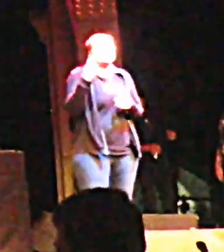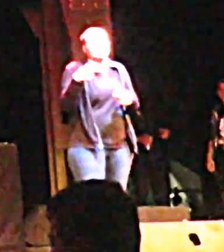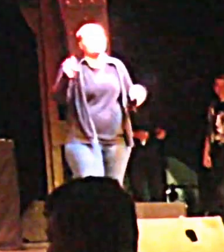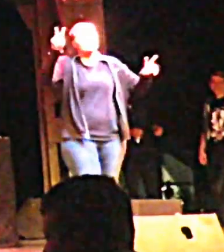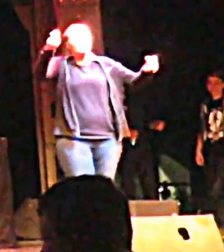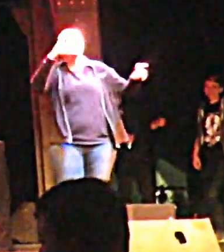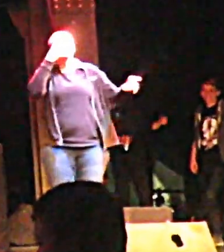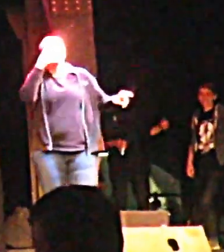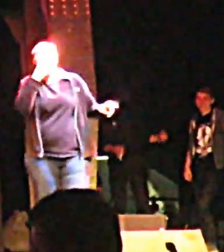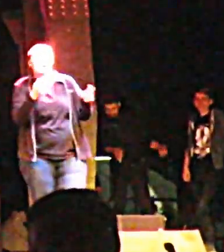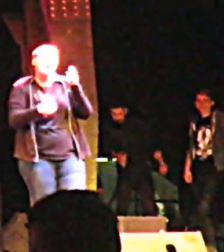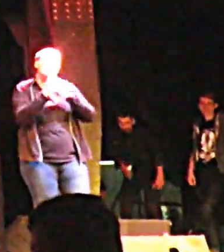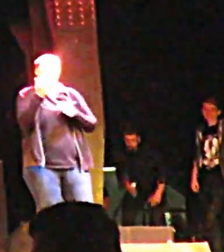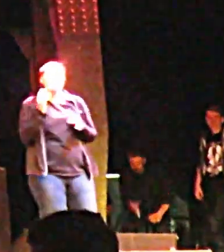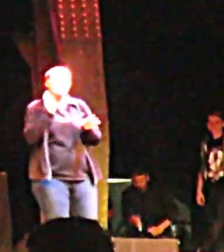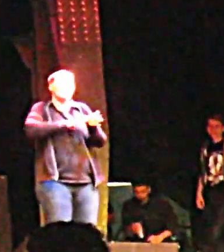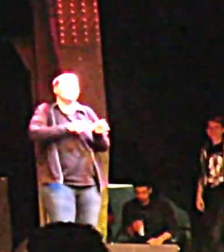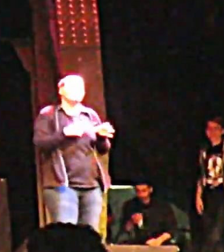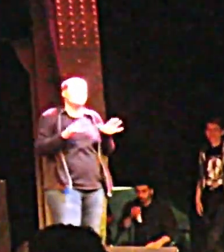Zeig ich mal was wir drauf haben hier.